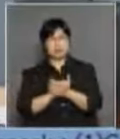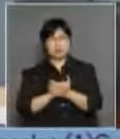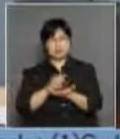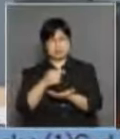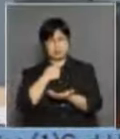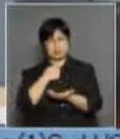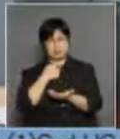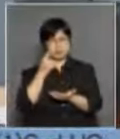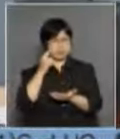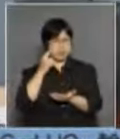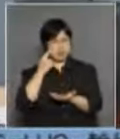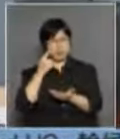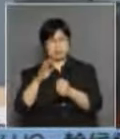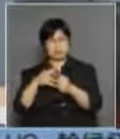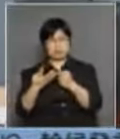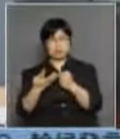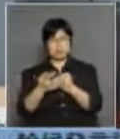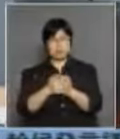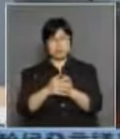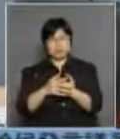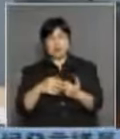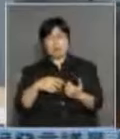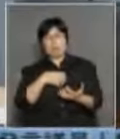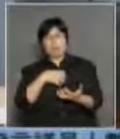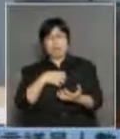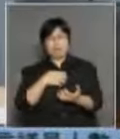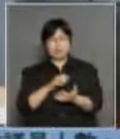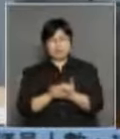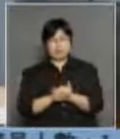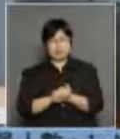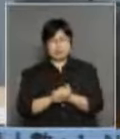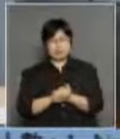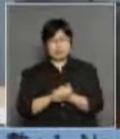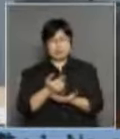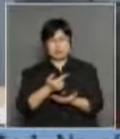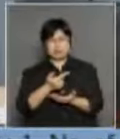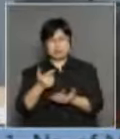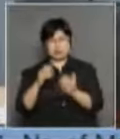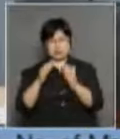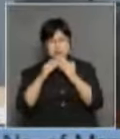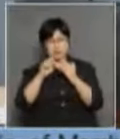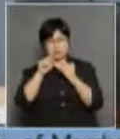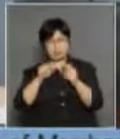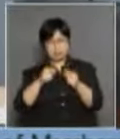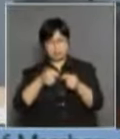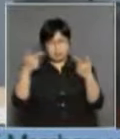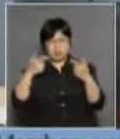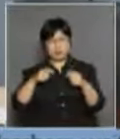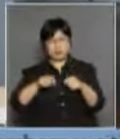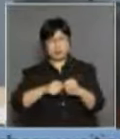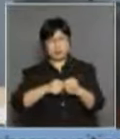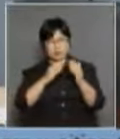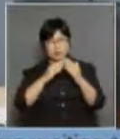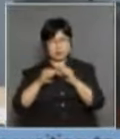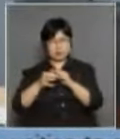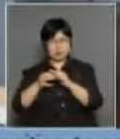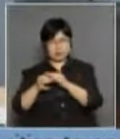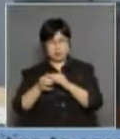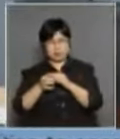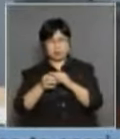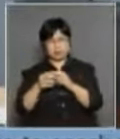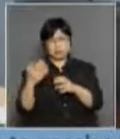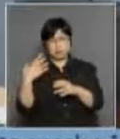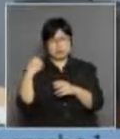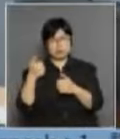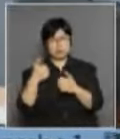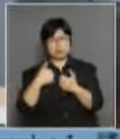要。第四宗罪說更恐怖，就是製造更多家庭問題，破壞家庭關係。最近一些夫